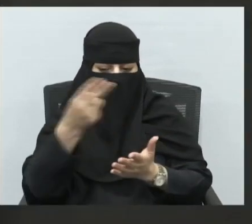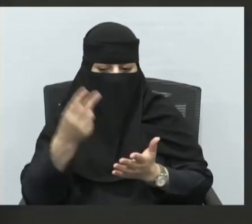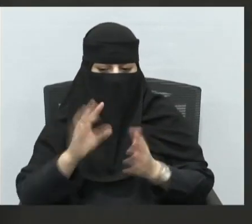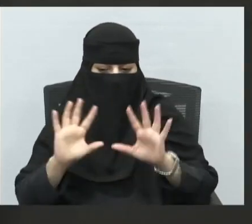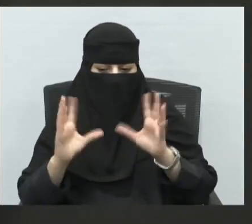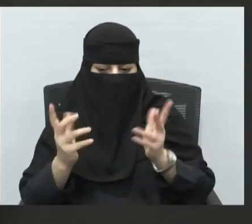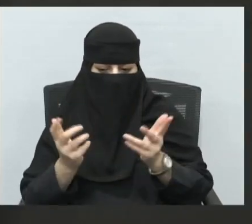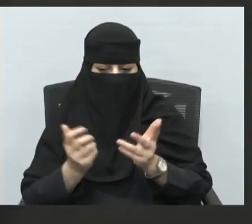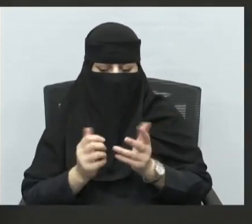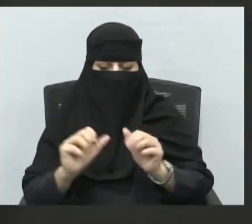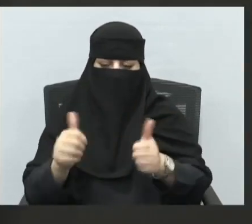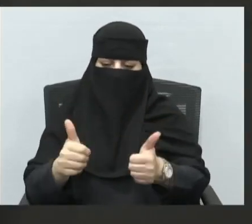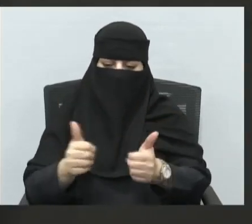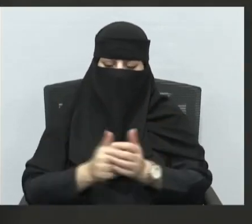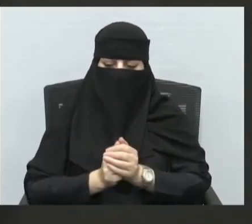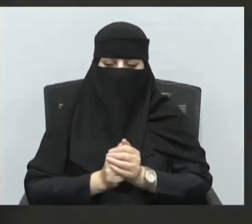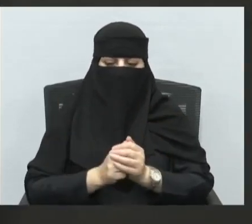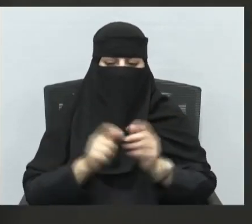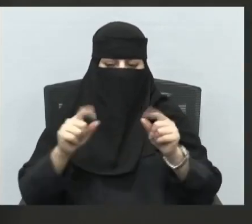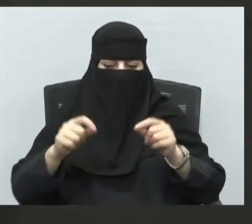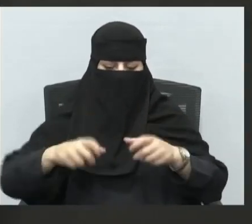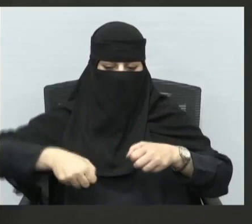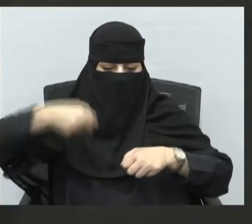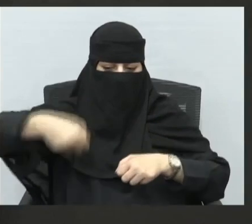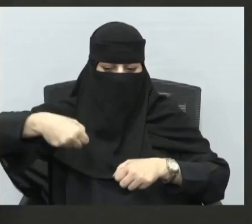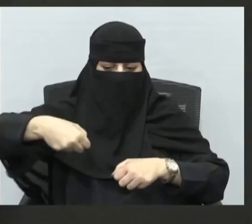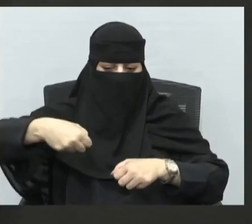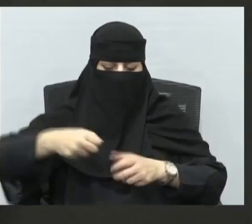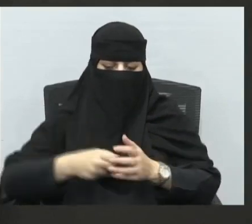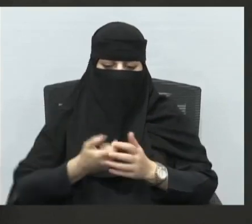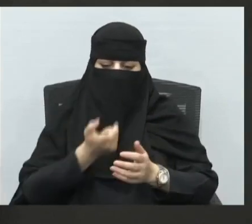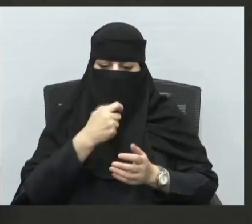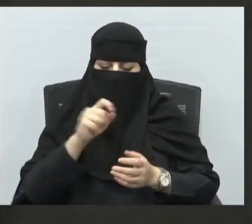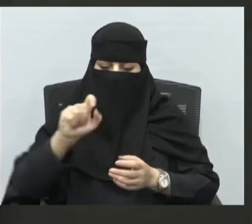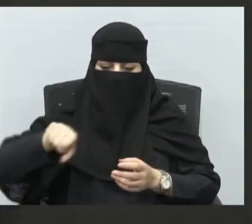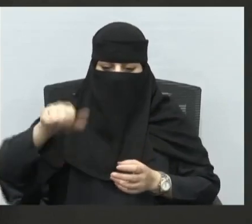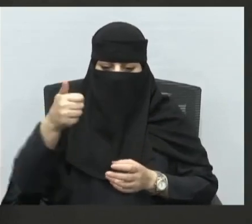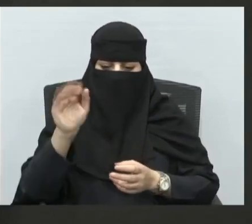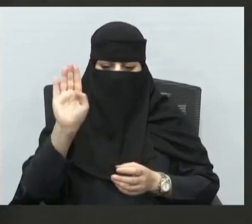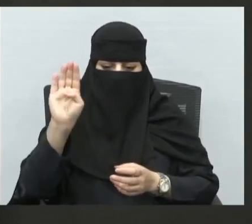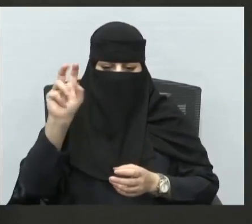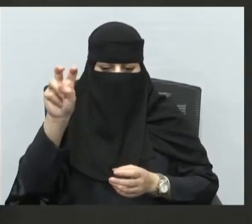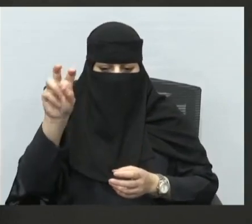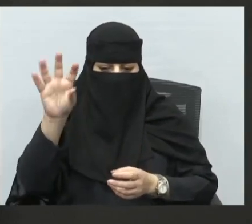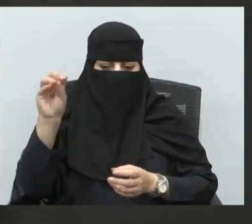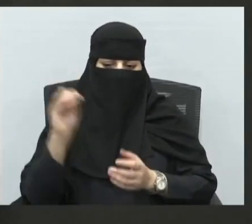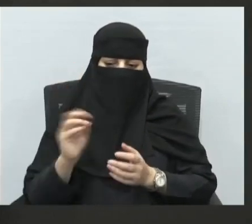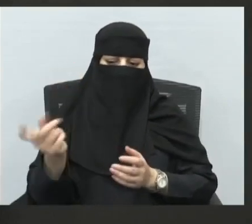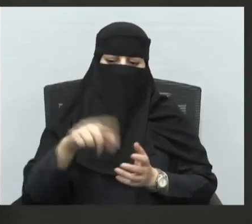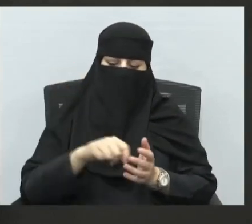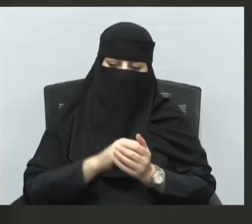نورا احسنتم يا رائعين سله الفواكه اذا لديها الان اقلام تلوين